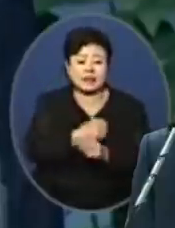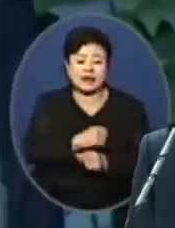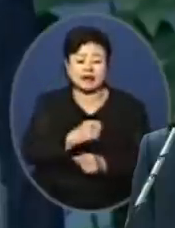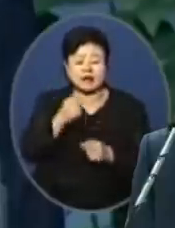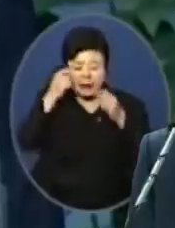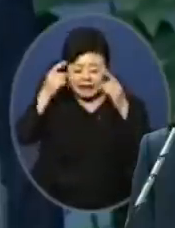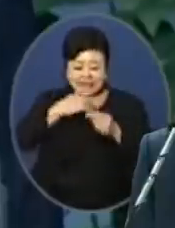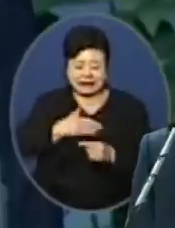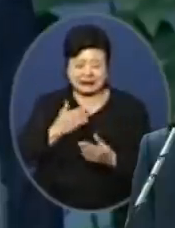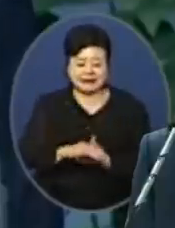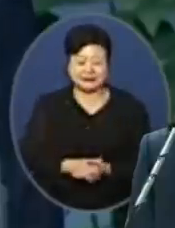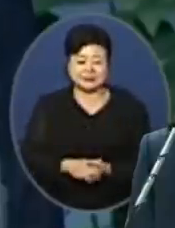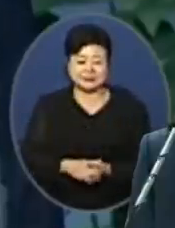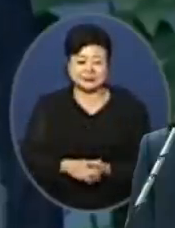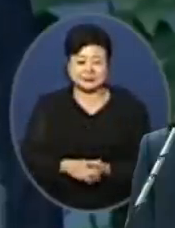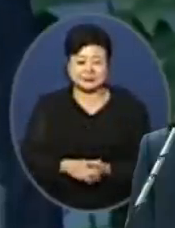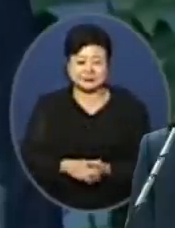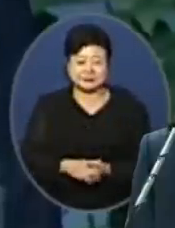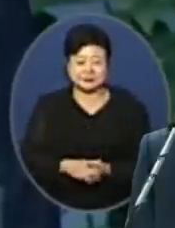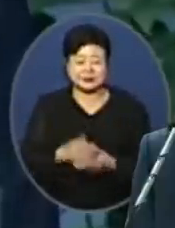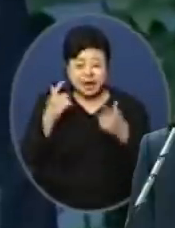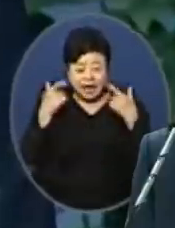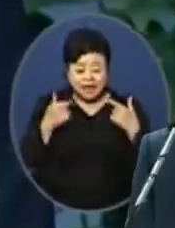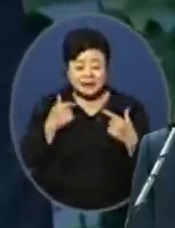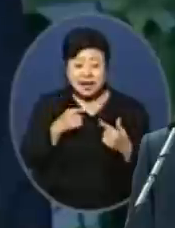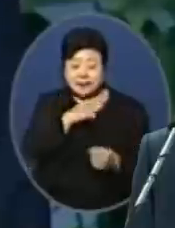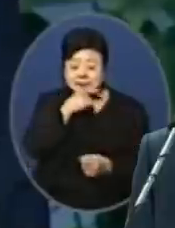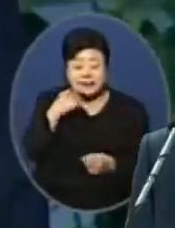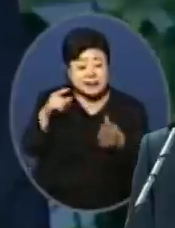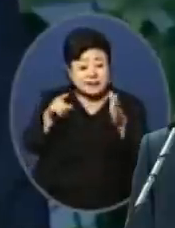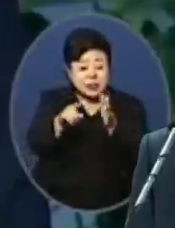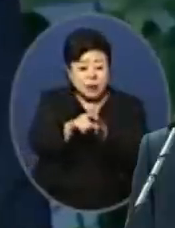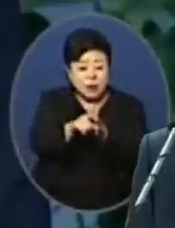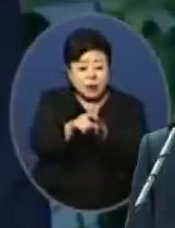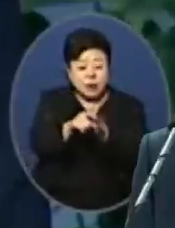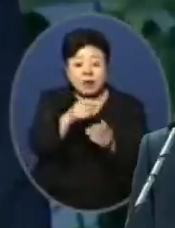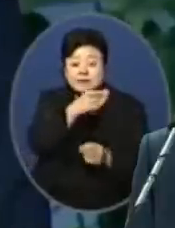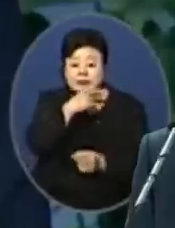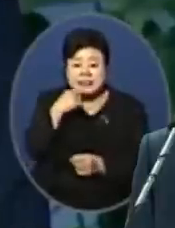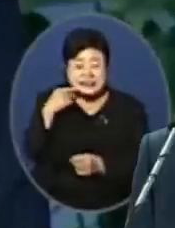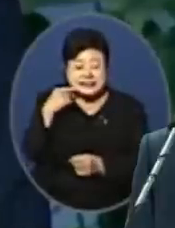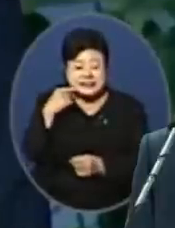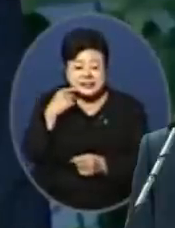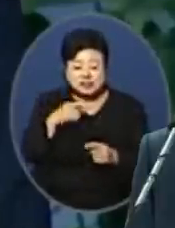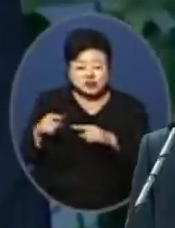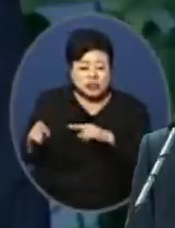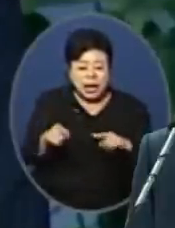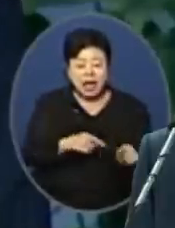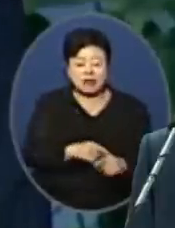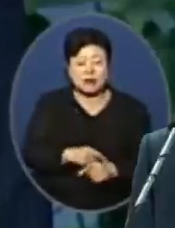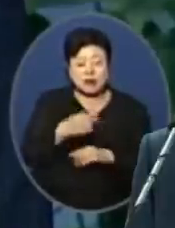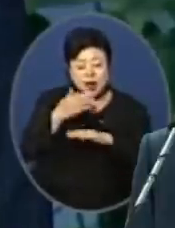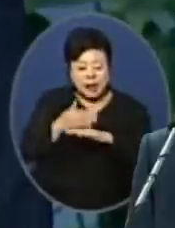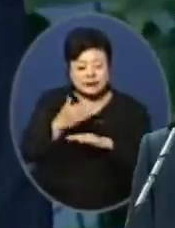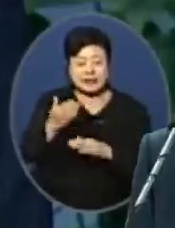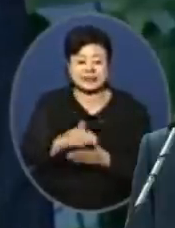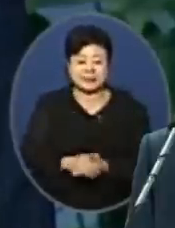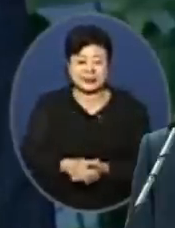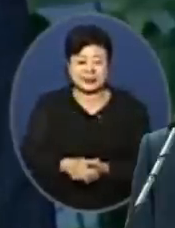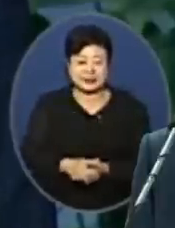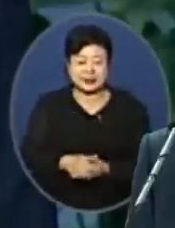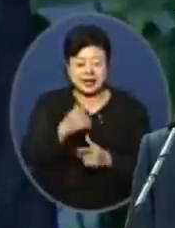것을 깨달아 알아야 되는 것입니다. 항상 그 피를 믿고 그 피를 주장하고 감사해야 되는